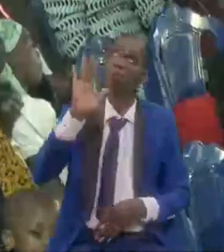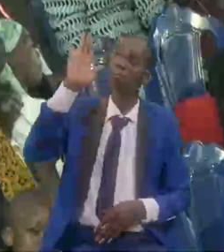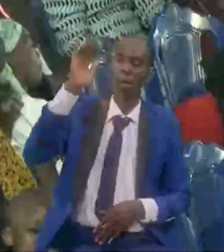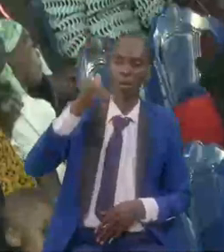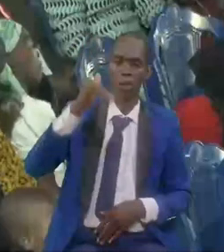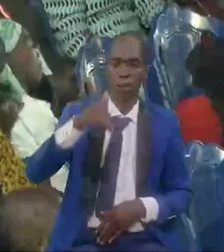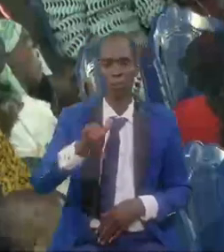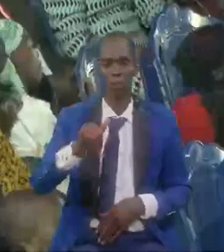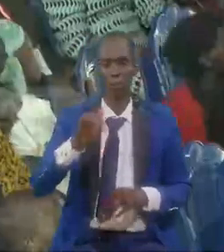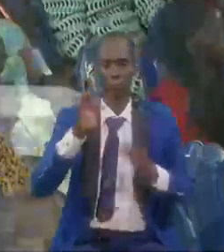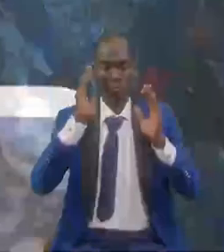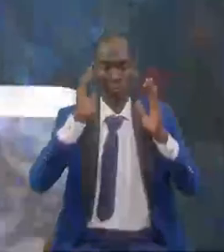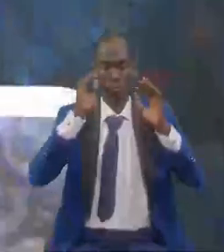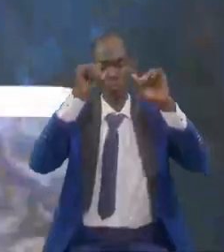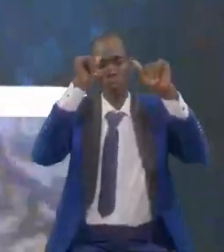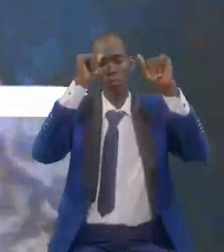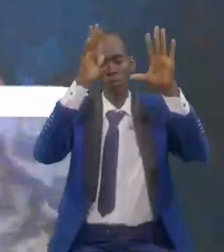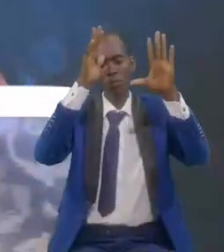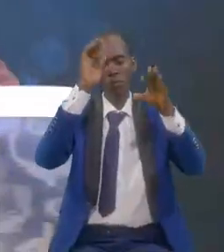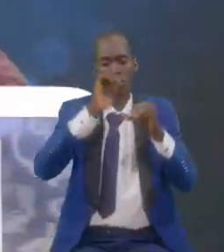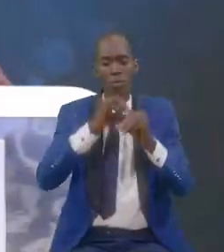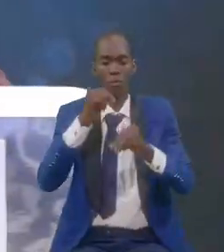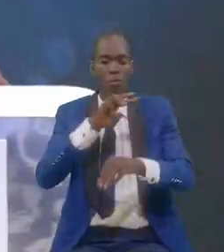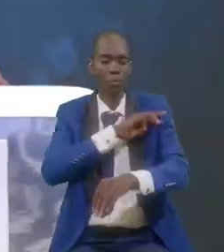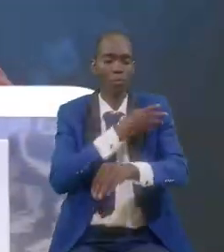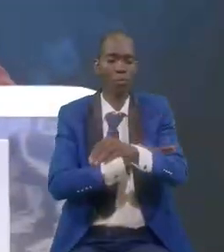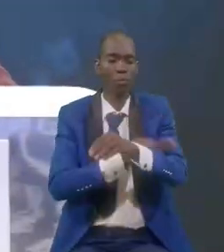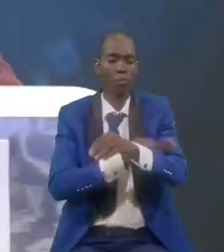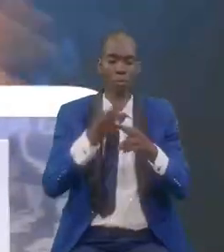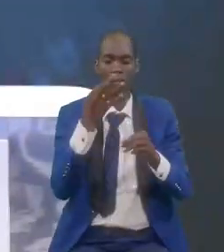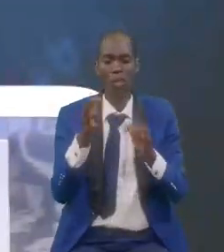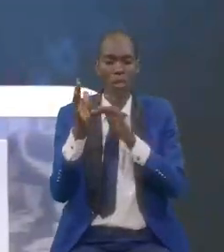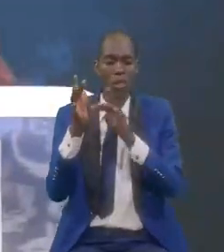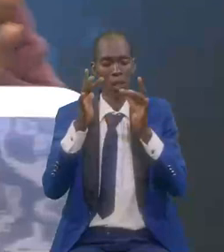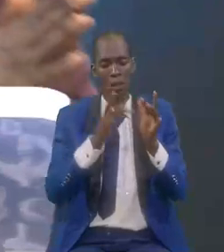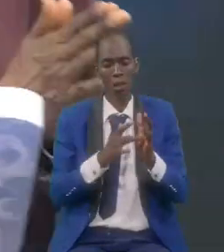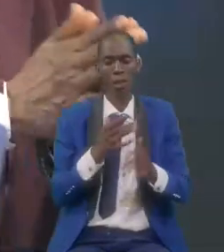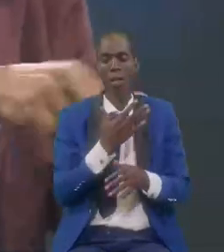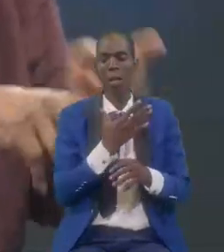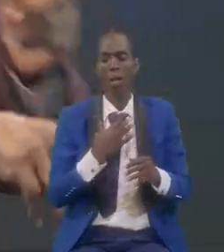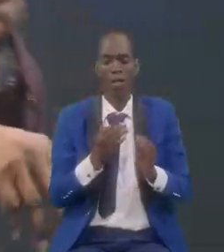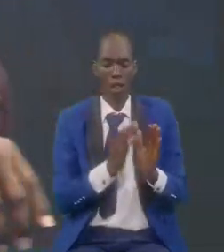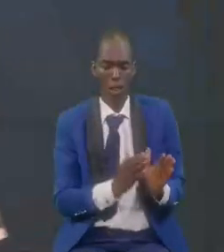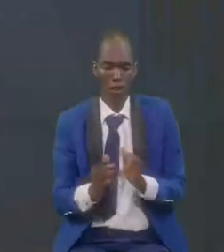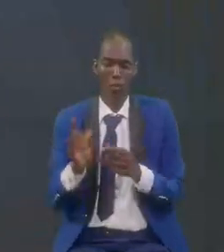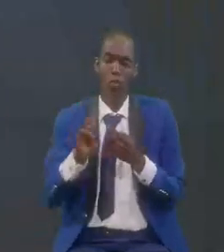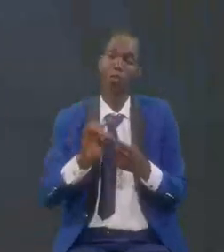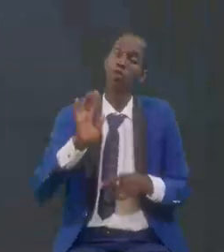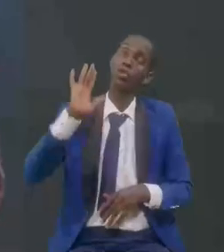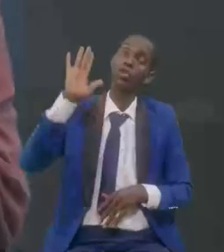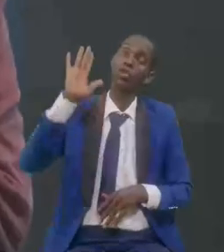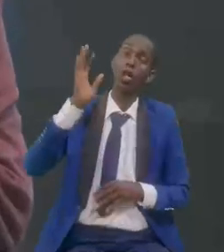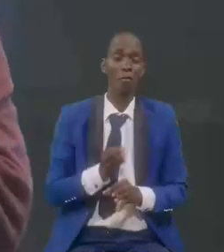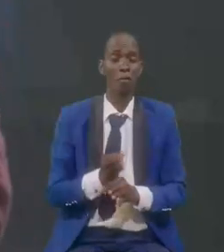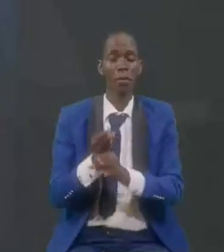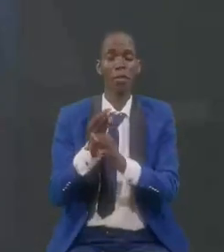pour le Seigneur. Père, au nom puissant de Jésus, et selon ta fidélité, qui